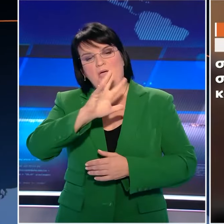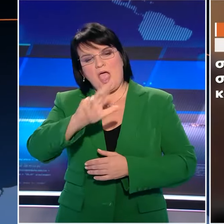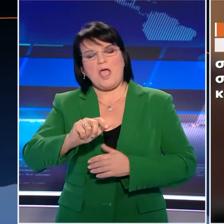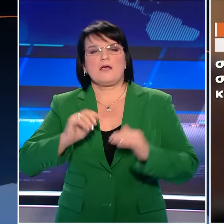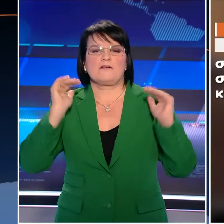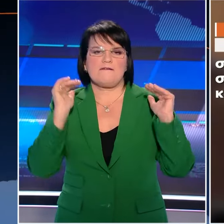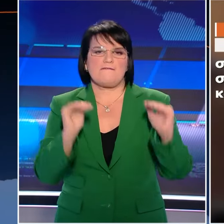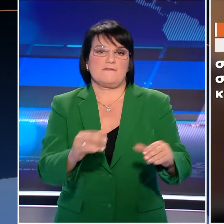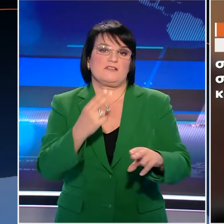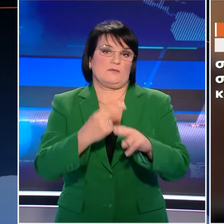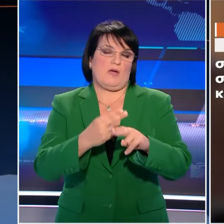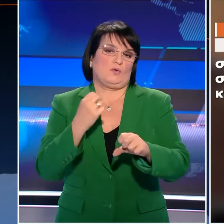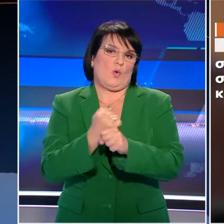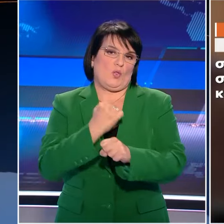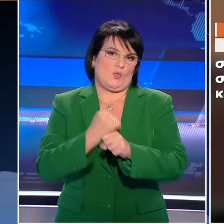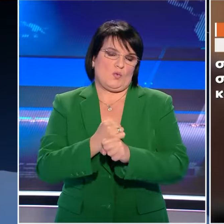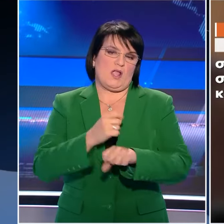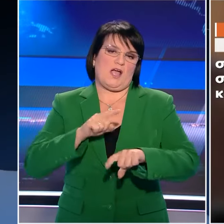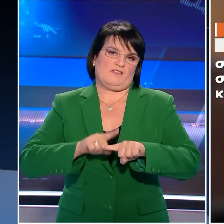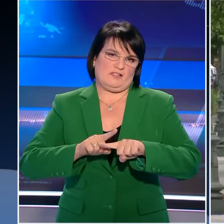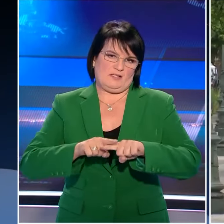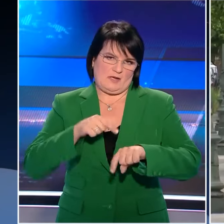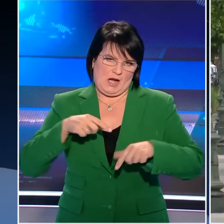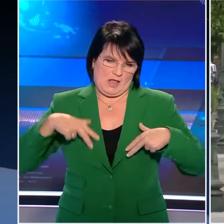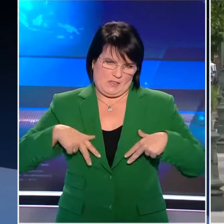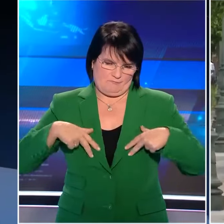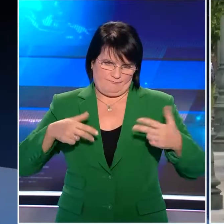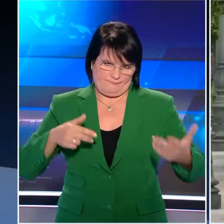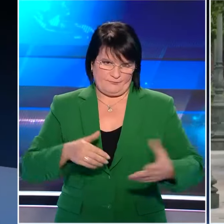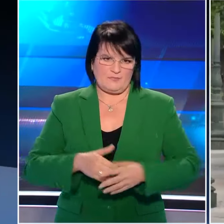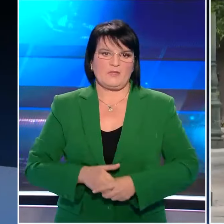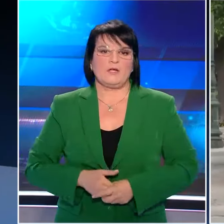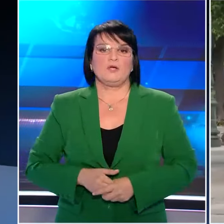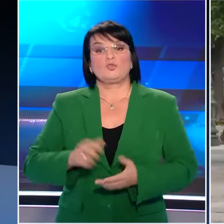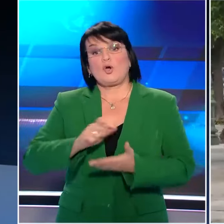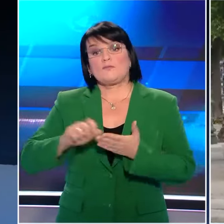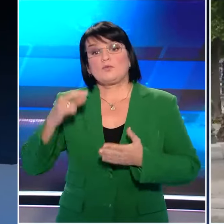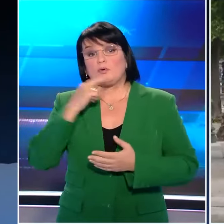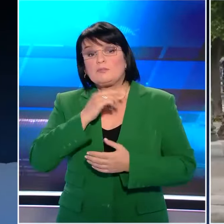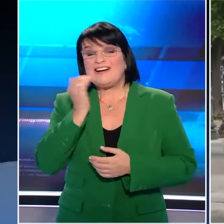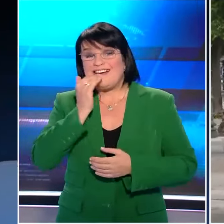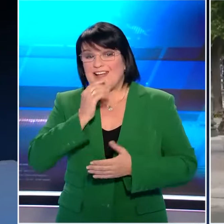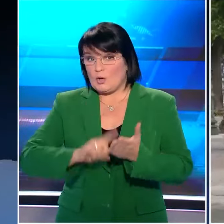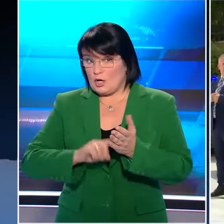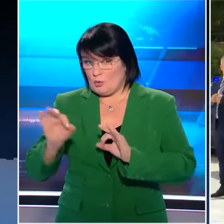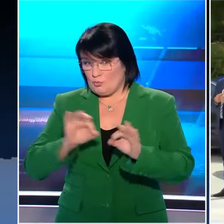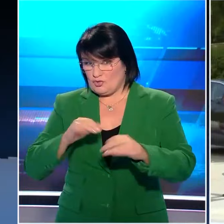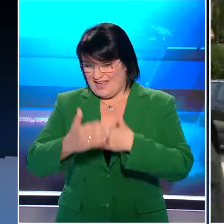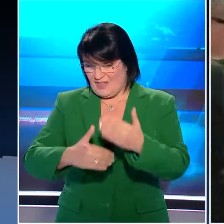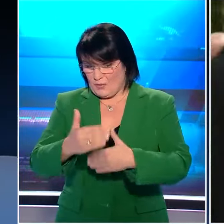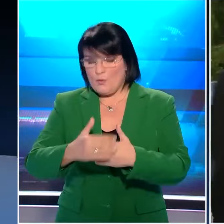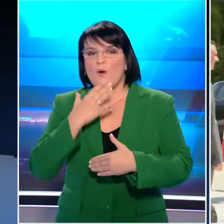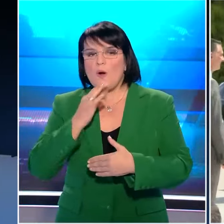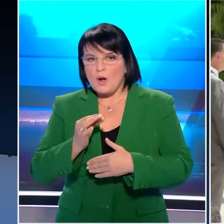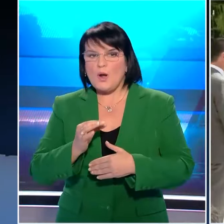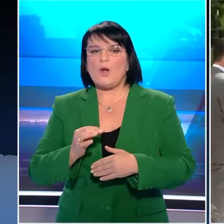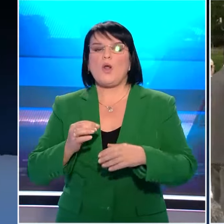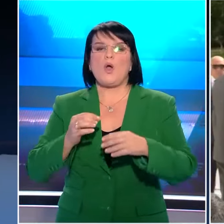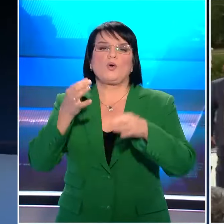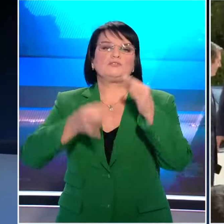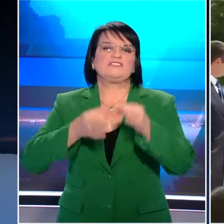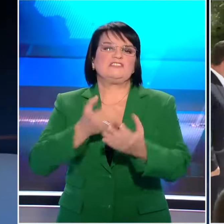συντεταγμένα την πολύ σημαντική δουλειά που κάνει αυτή η κυβέρνηση. Το Μαξί μου φαίνεται να επιδιώκει επιτάχυνση στην κατάθεση του νομοσχεδίου, ώστε να τεθεί άμεσα σε